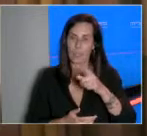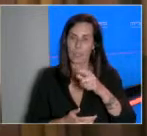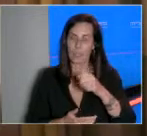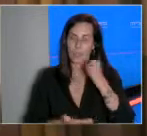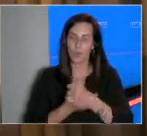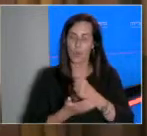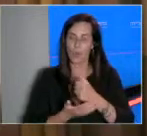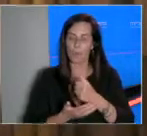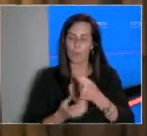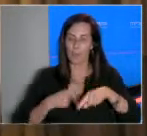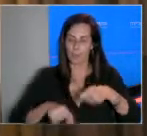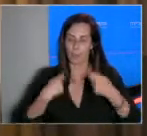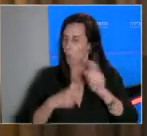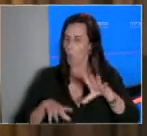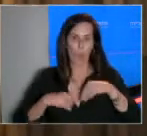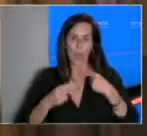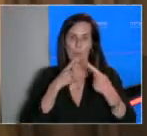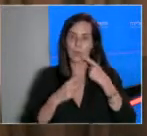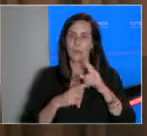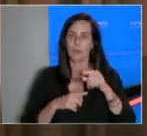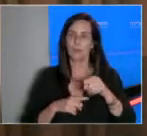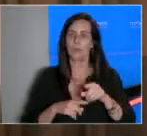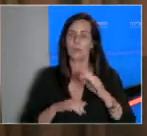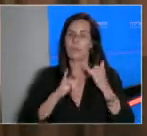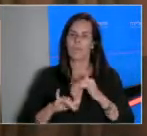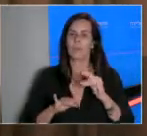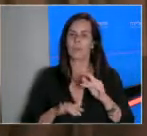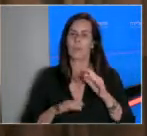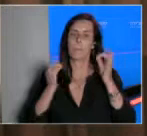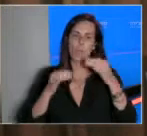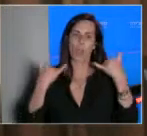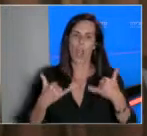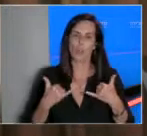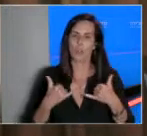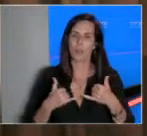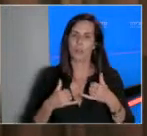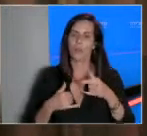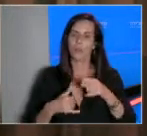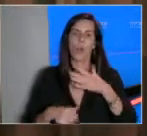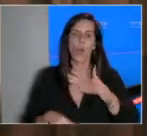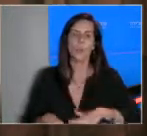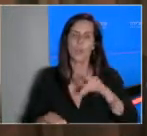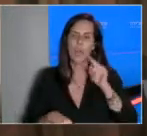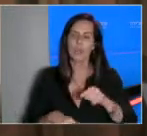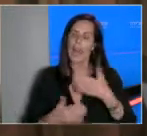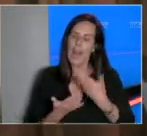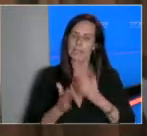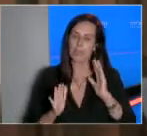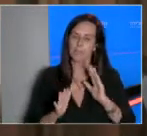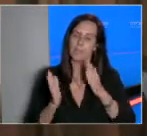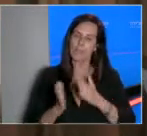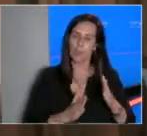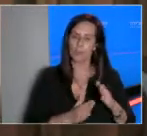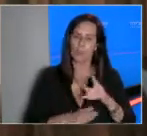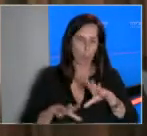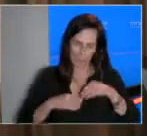של הכנסת, הוא לא מוכן לדון בצורה שאתם מביאים לו, במיוחד השנה, איך שמים, הוא רוצה להגיע למדווה מסודר,